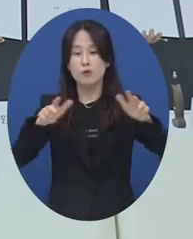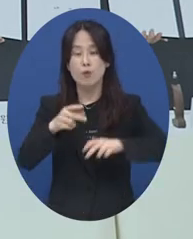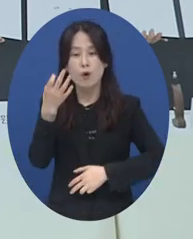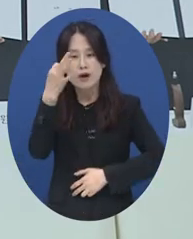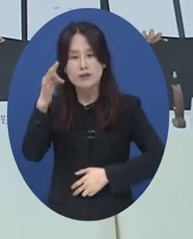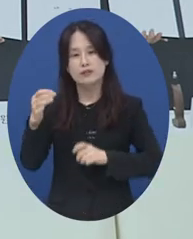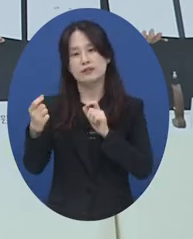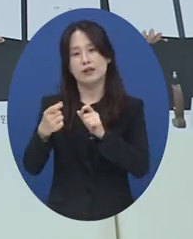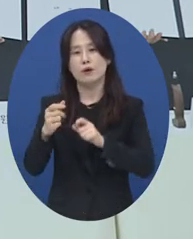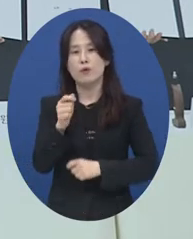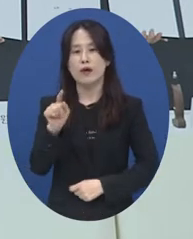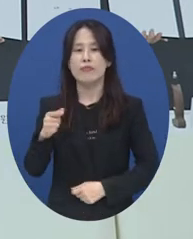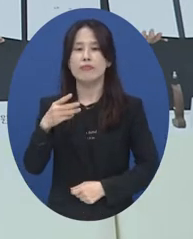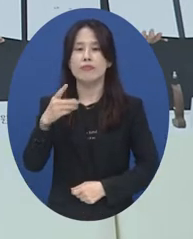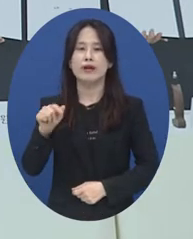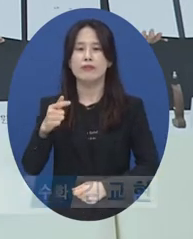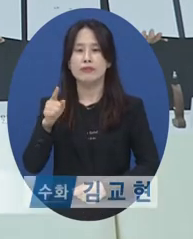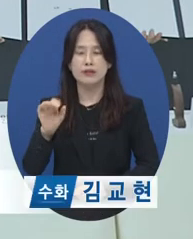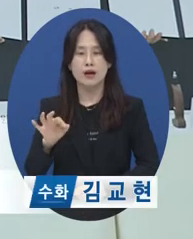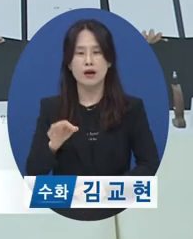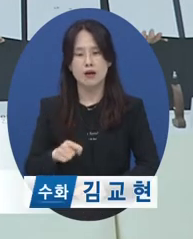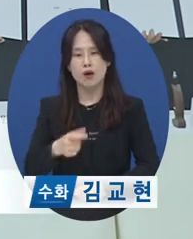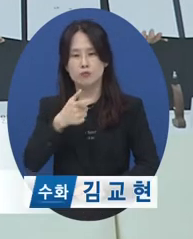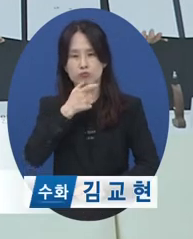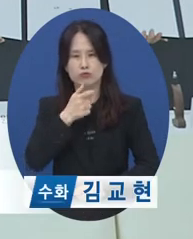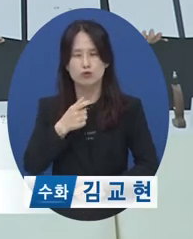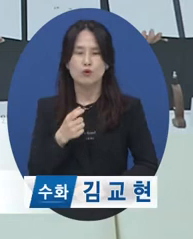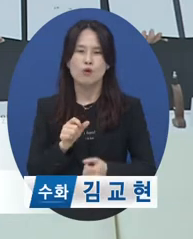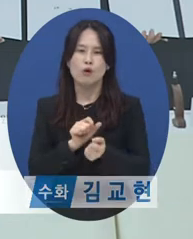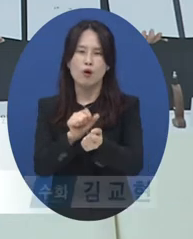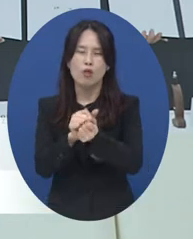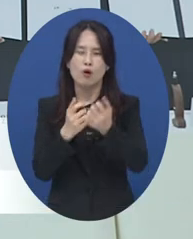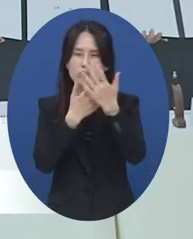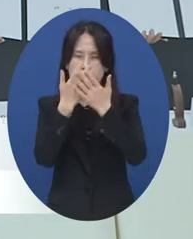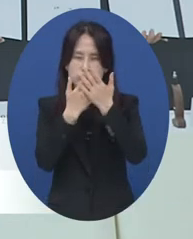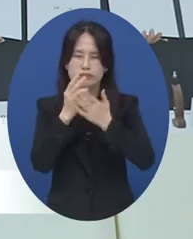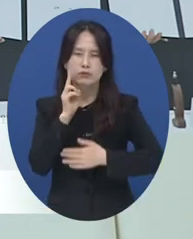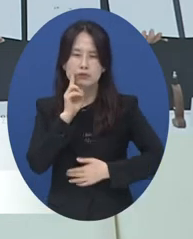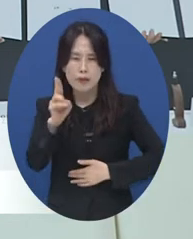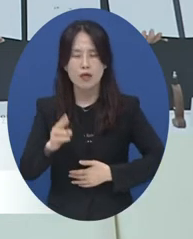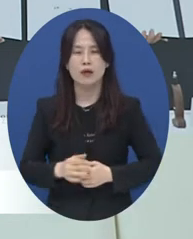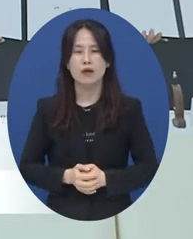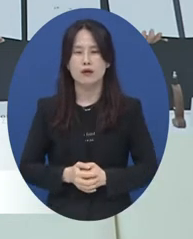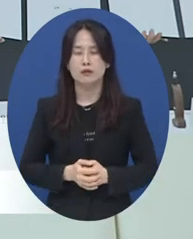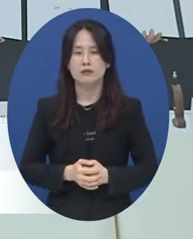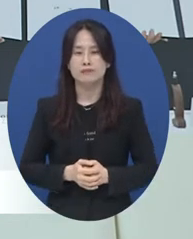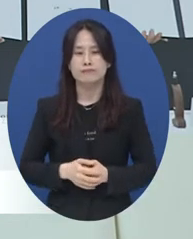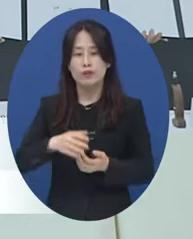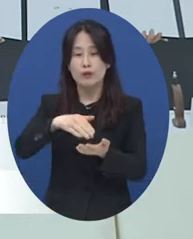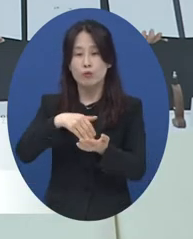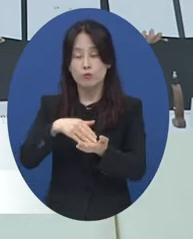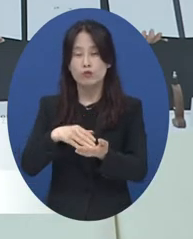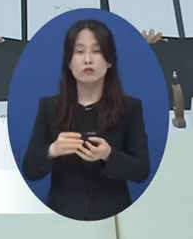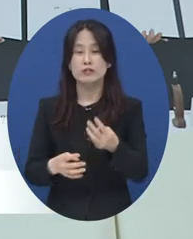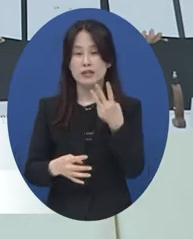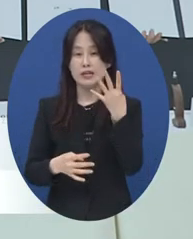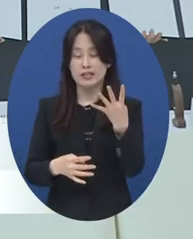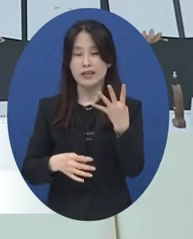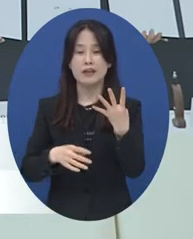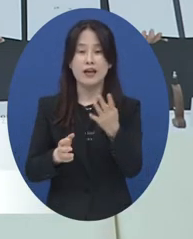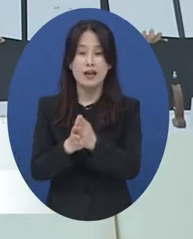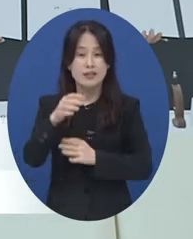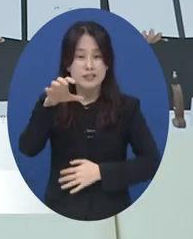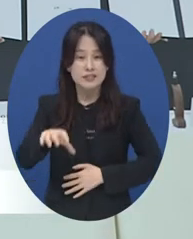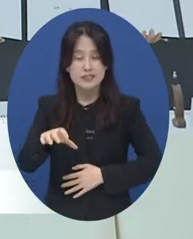유네스코 세계지질공원 인증을 앞두고 있는 한탄강 오염이 심각한데요. 경기도와 환경부, 양주시와 포천시,